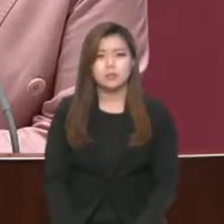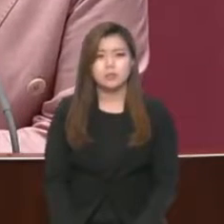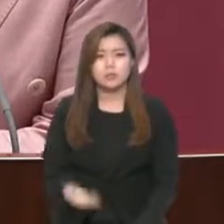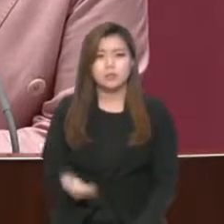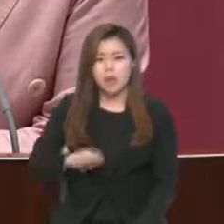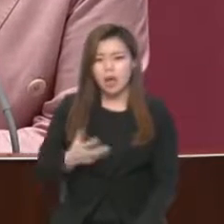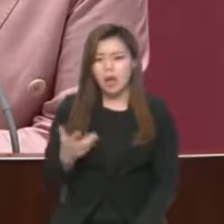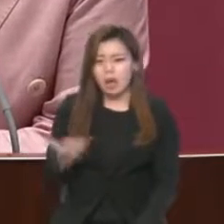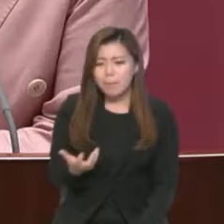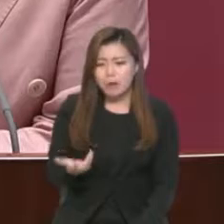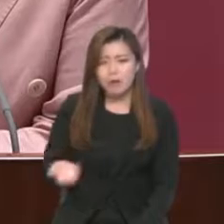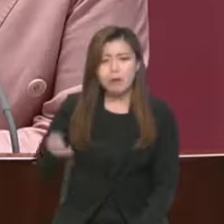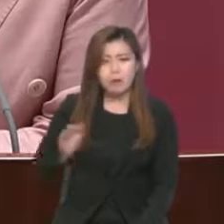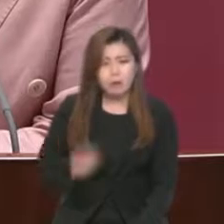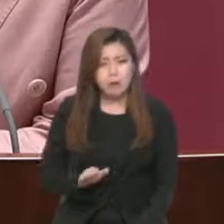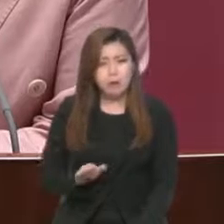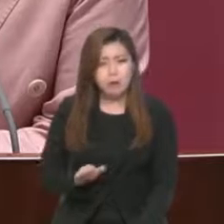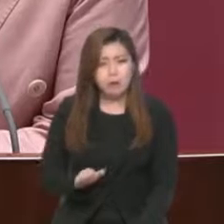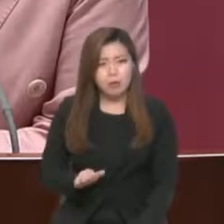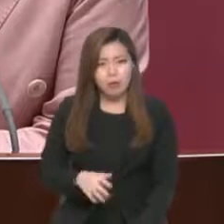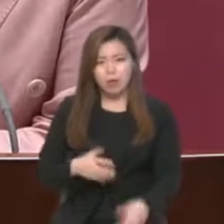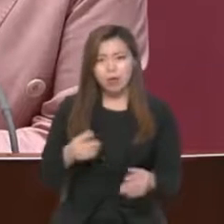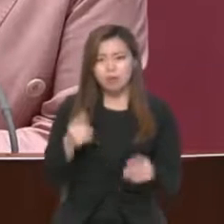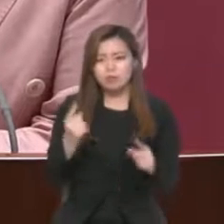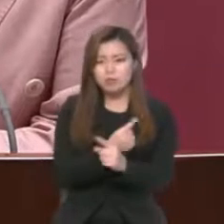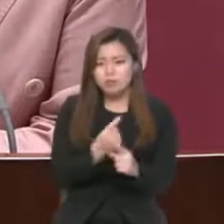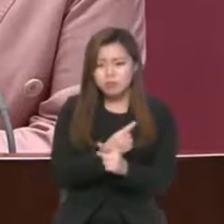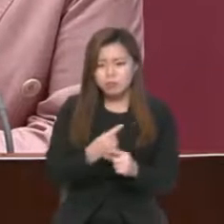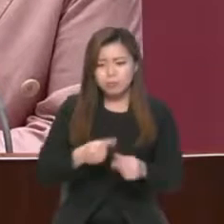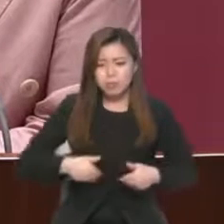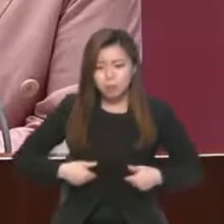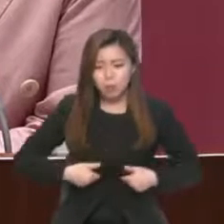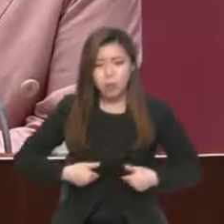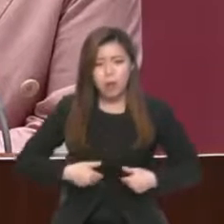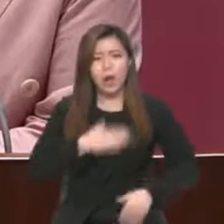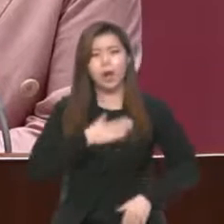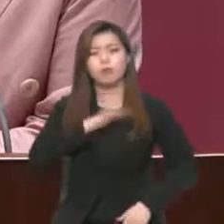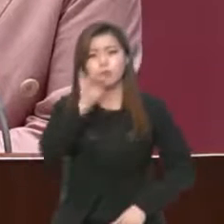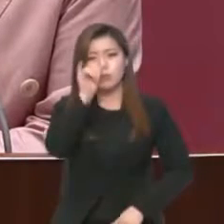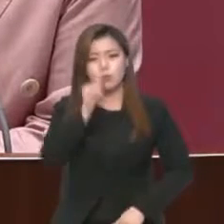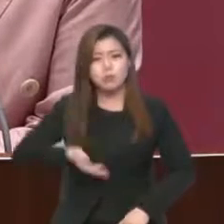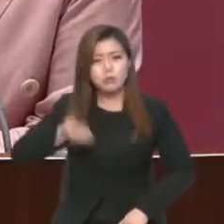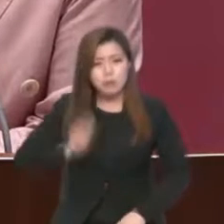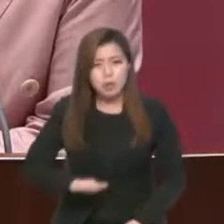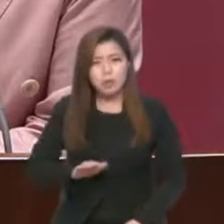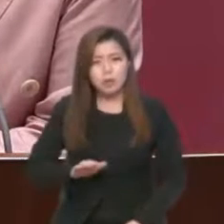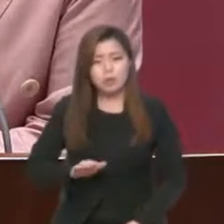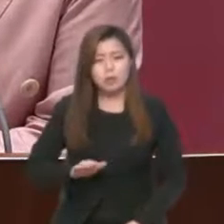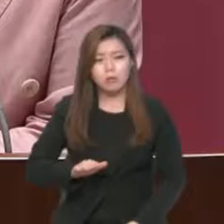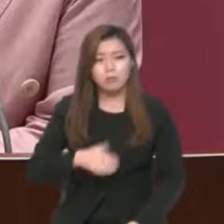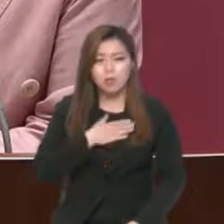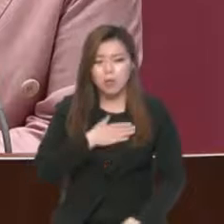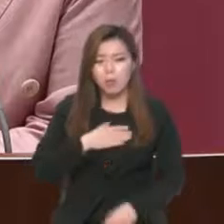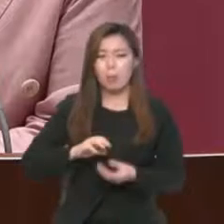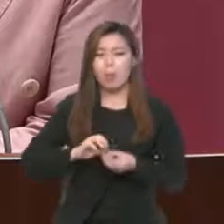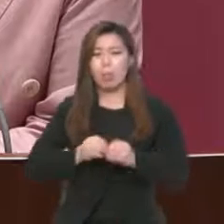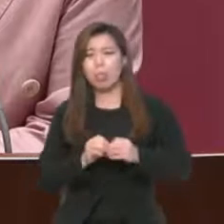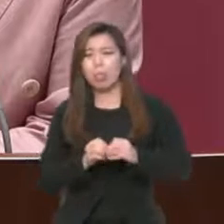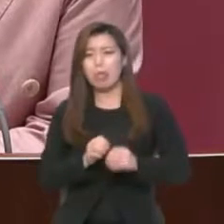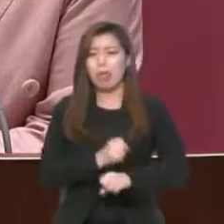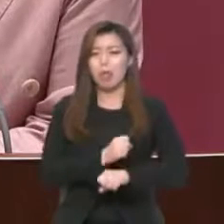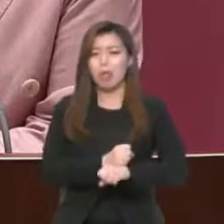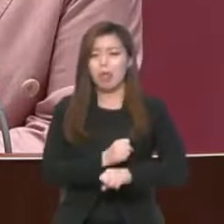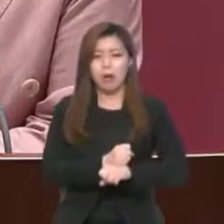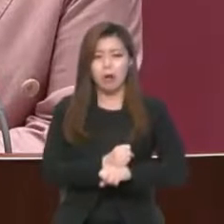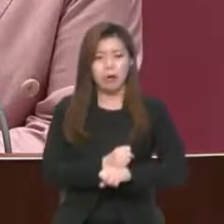아픈데 아파서 치료를 받아야 되는 아들인 걸 제가 이해하고 있는데 그것을 제가 편법을 쓰거나 굳이 그렇게